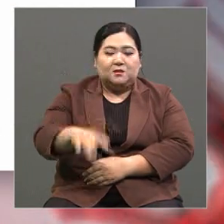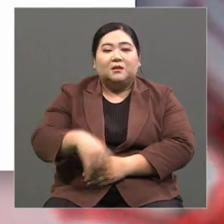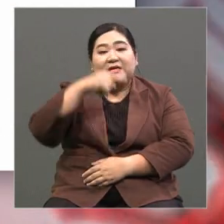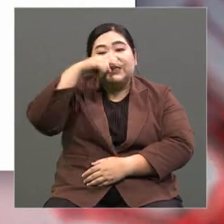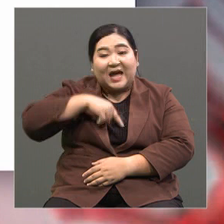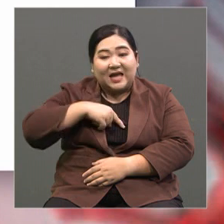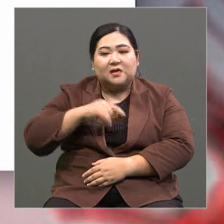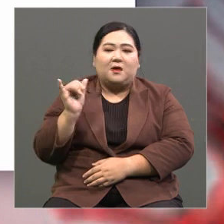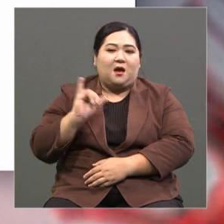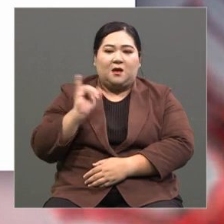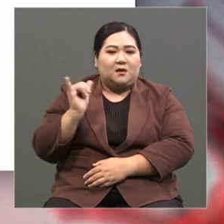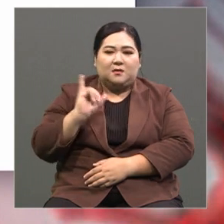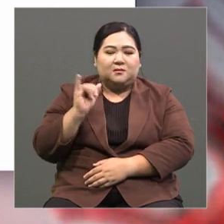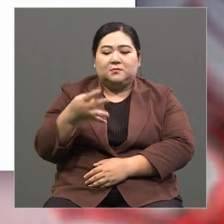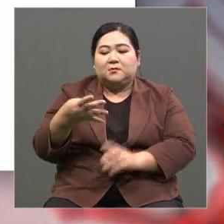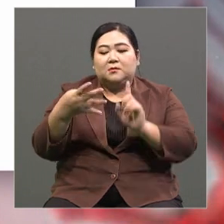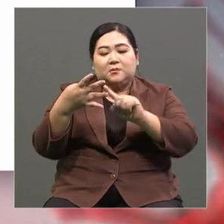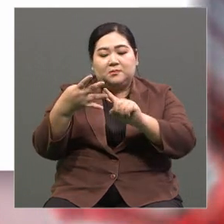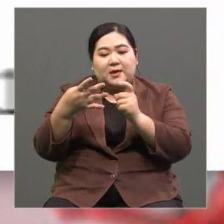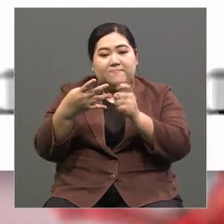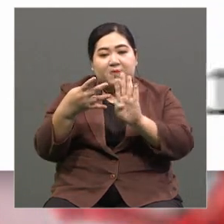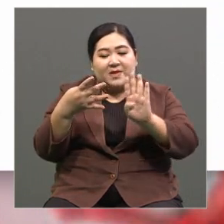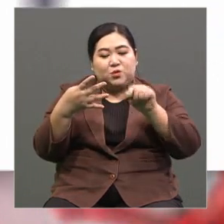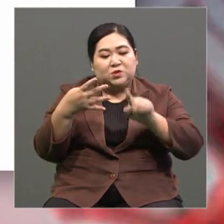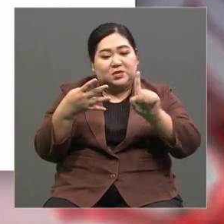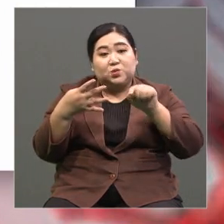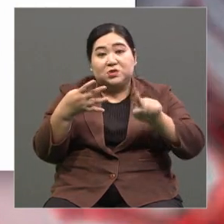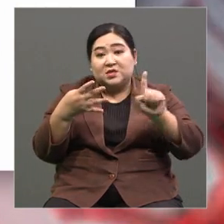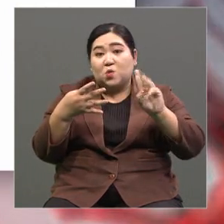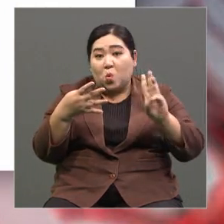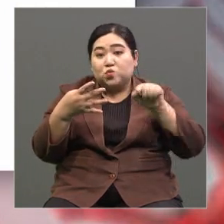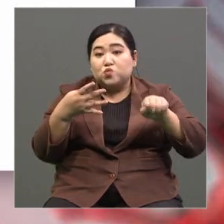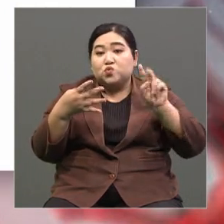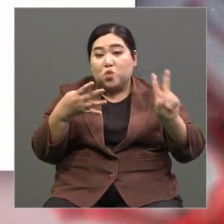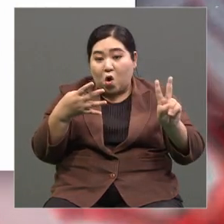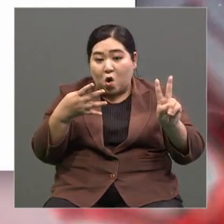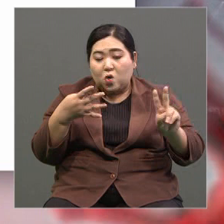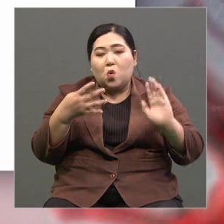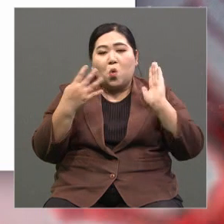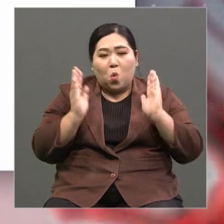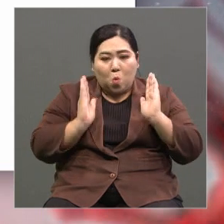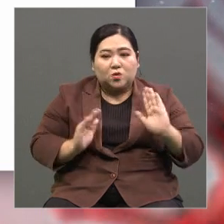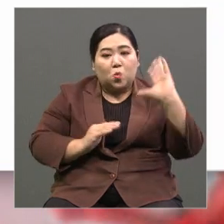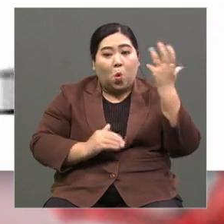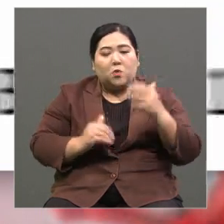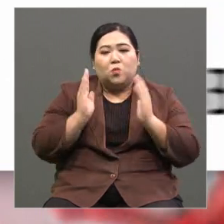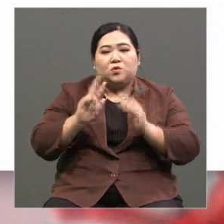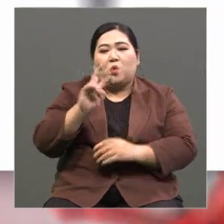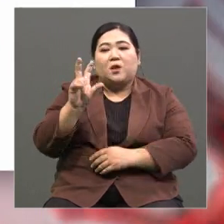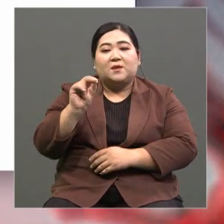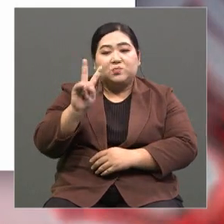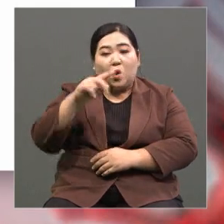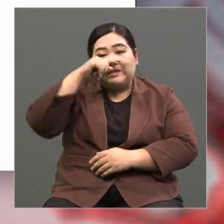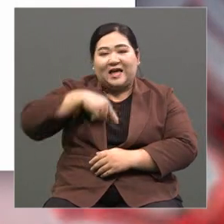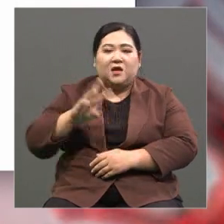ประเทศไทยยังไม่พบค่ะส่วน xbb.1 .16.2ทั่วโลกพบ 2302คนใน